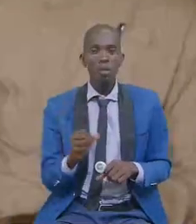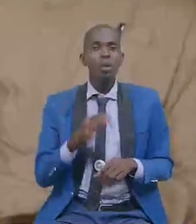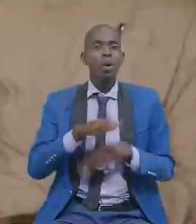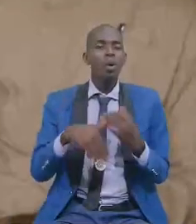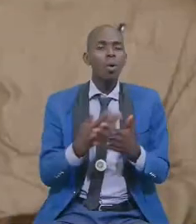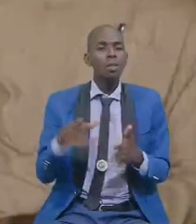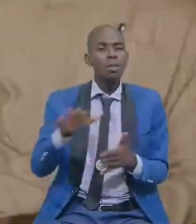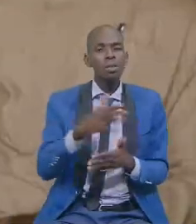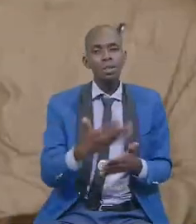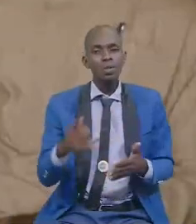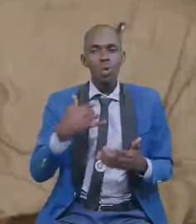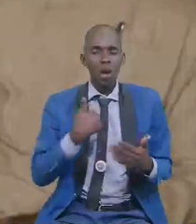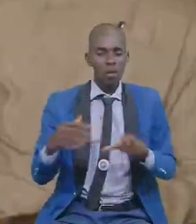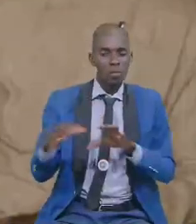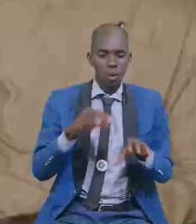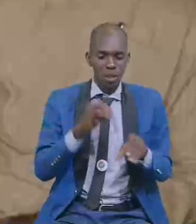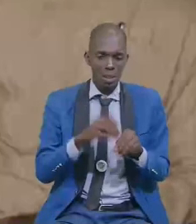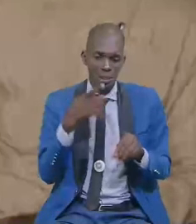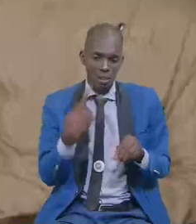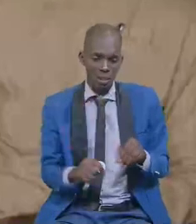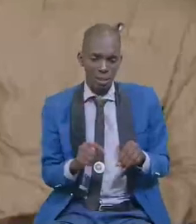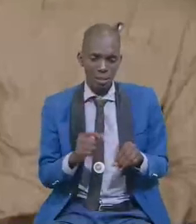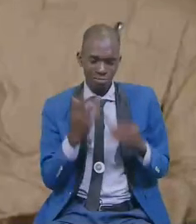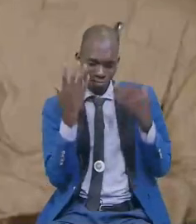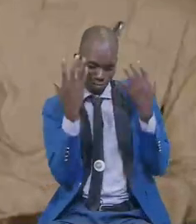Est-ce que vous voyez que ces choses-là se pratiquent dans les ténèbres?